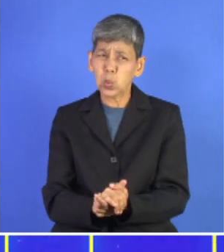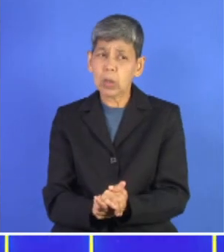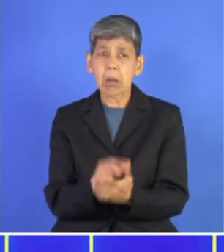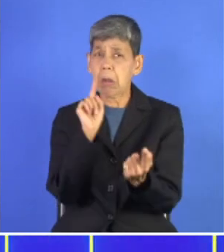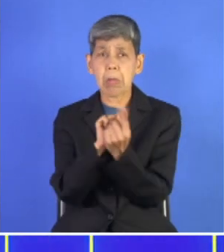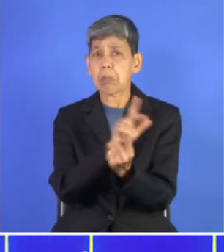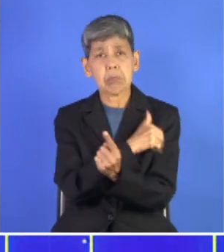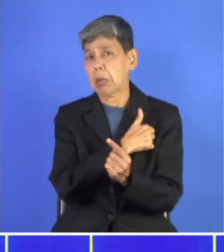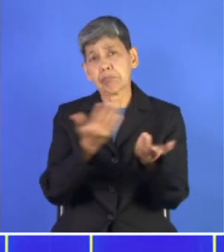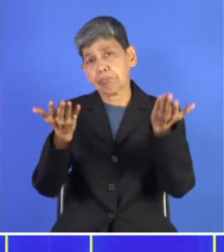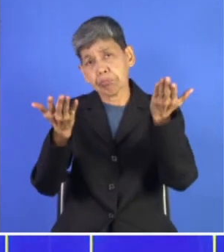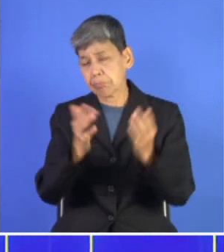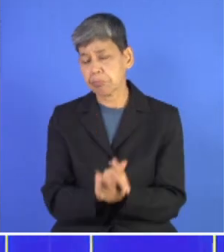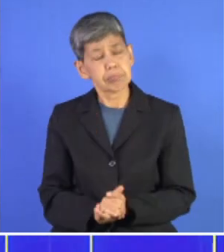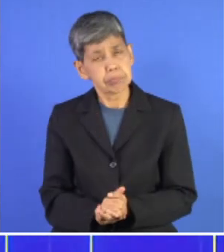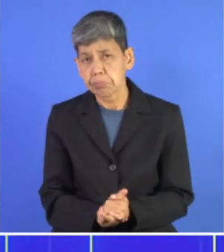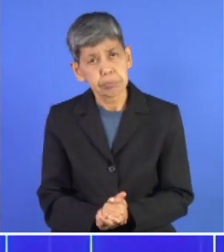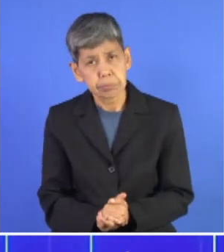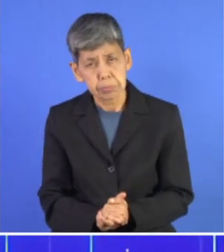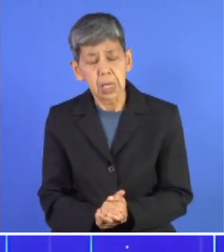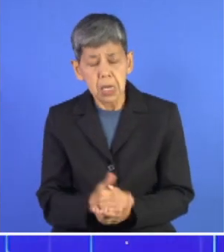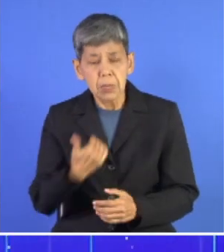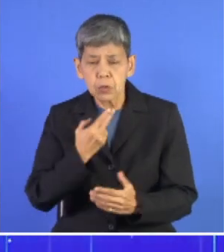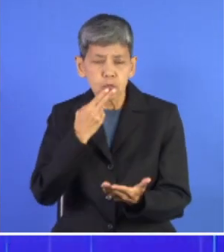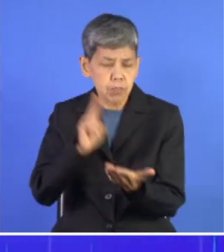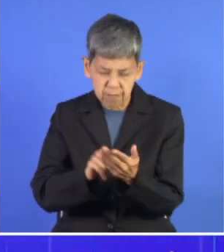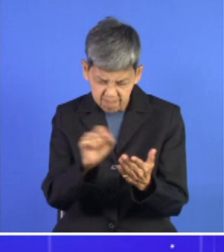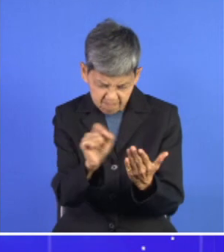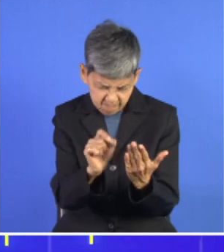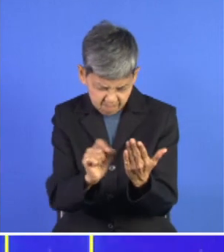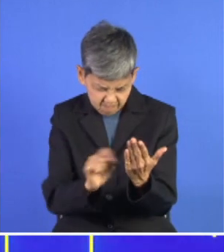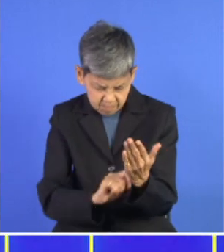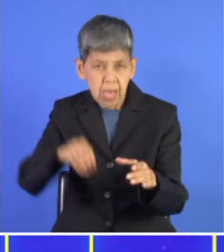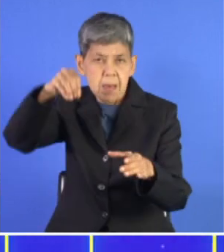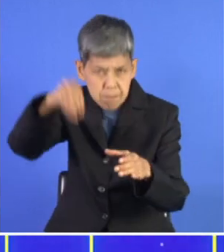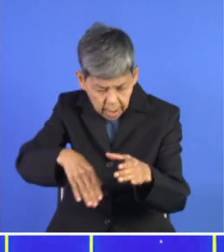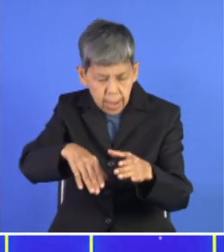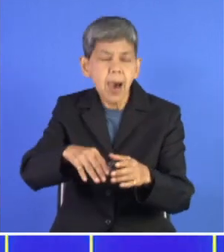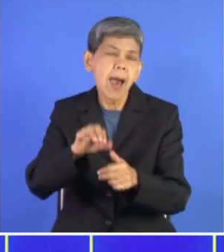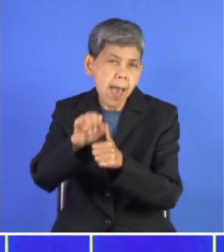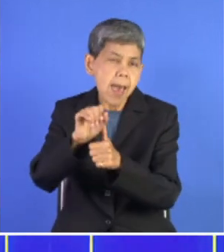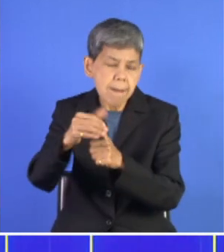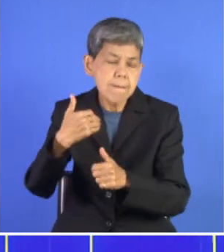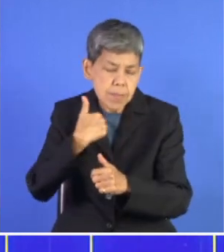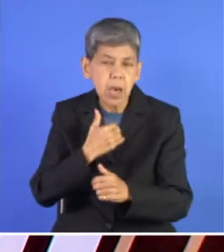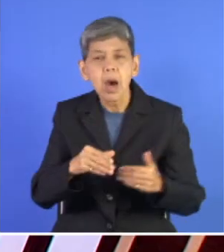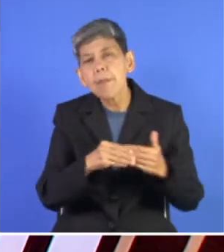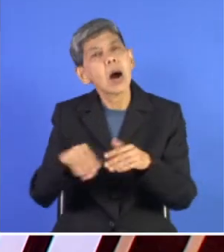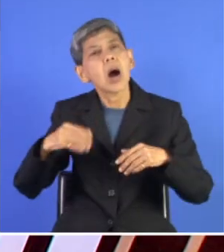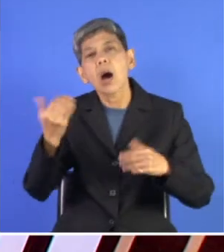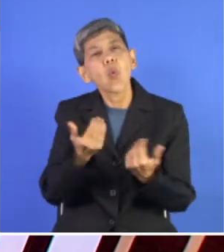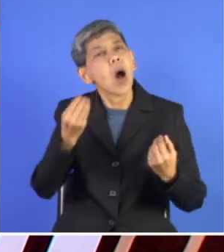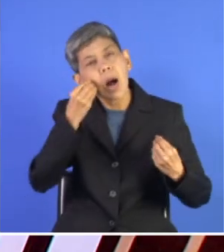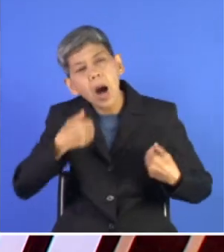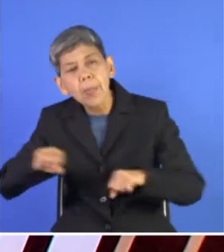ไม่ได้รับการรักษาอะไรด้วยเห็นว่าเขียนจดหมายร้องเรียนใส่กล่องในโรงพยาบาลแล้วก็พาลูกชายนั่งมอเตอร์ไซค์กลับบ้าน